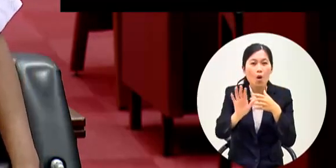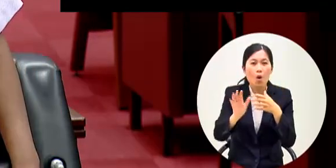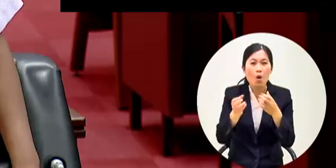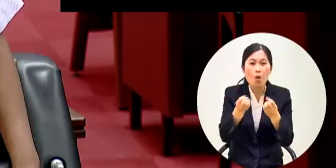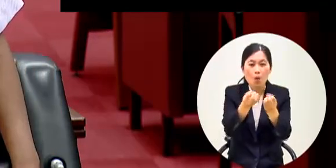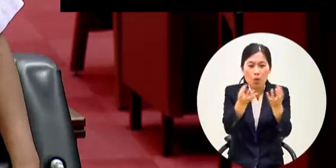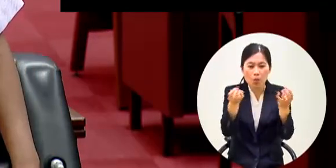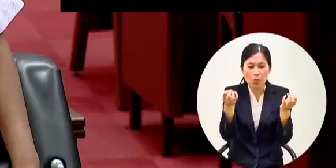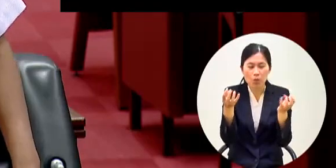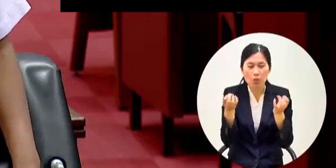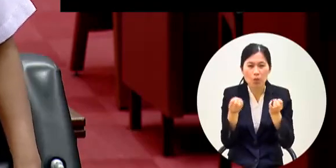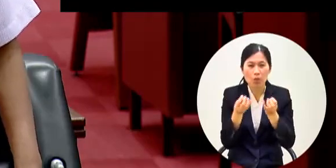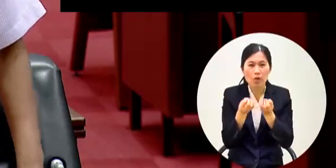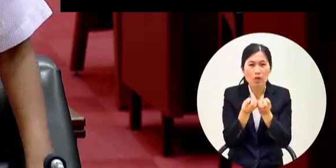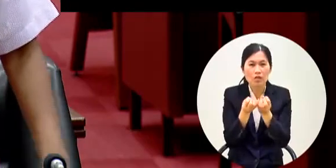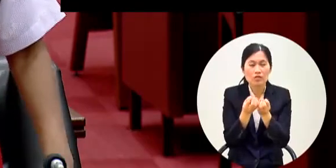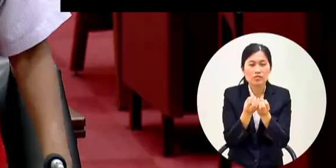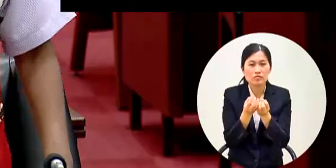三年来